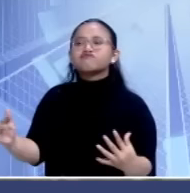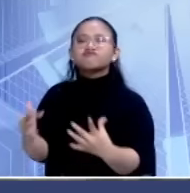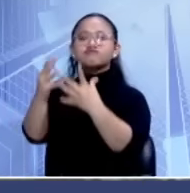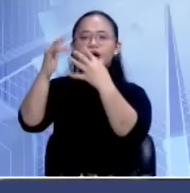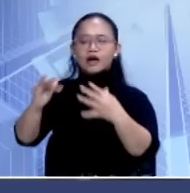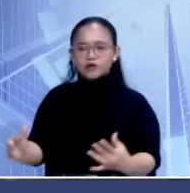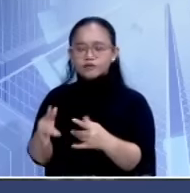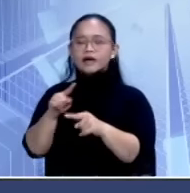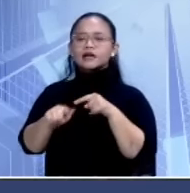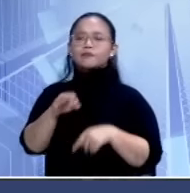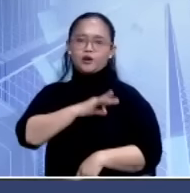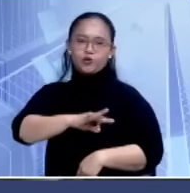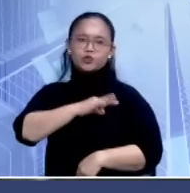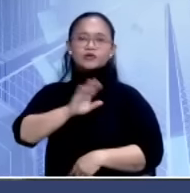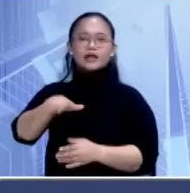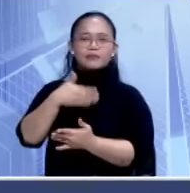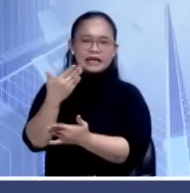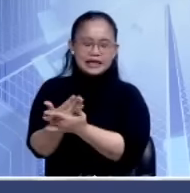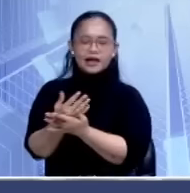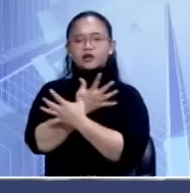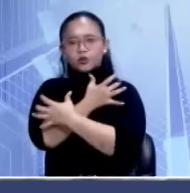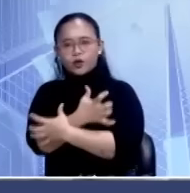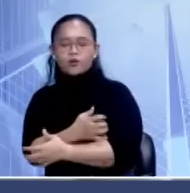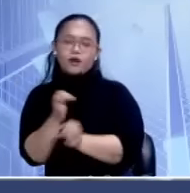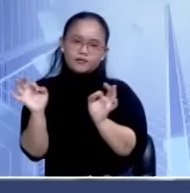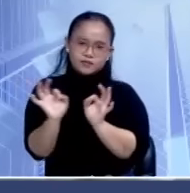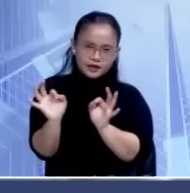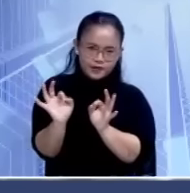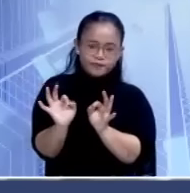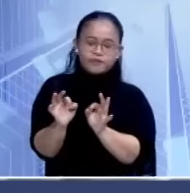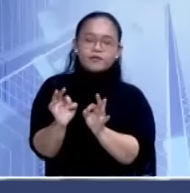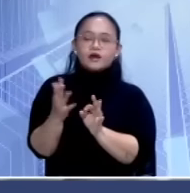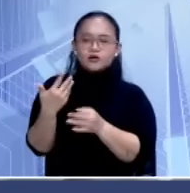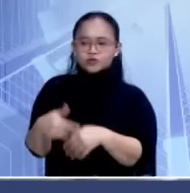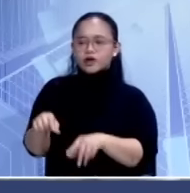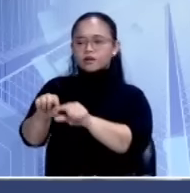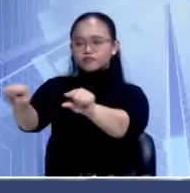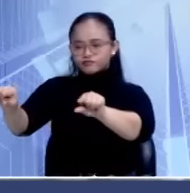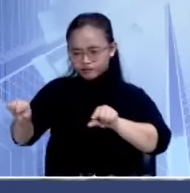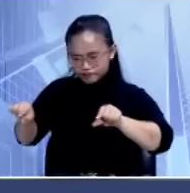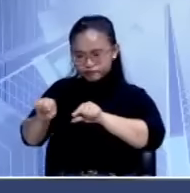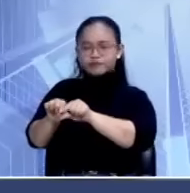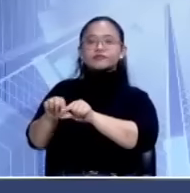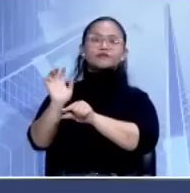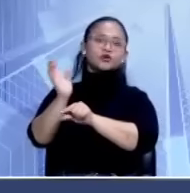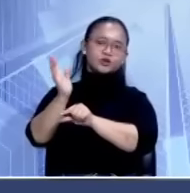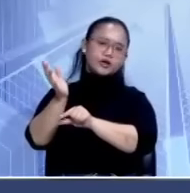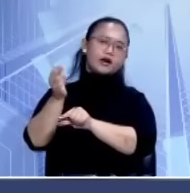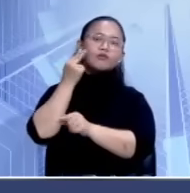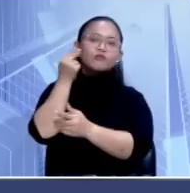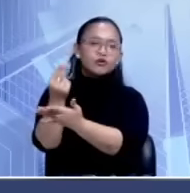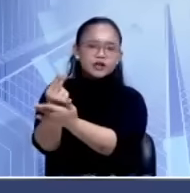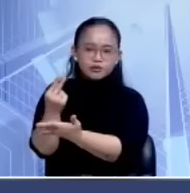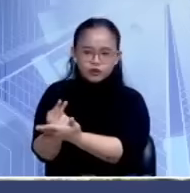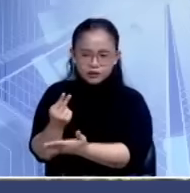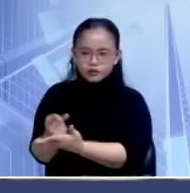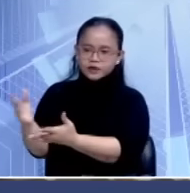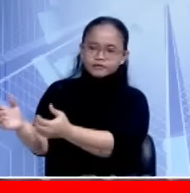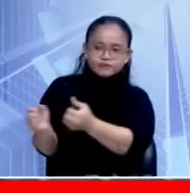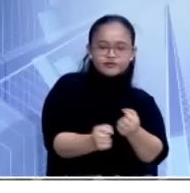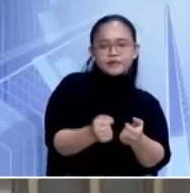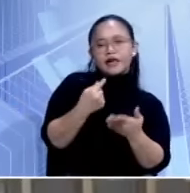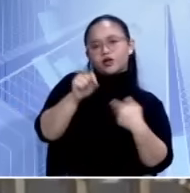ada korban jiwa dalam insiden ini. Polisi memasang garis polisi dan mengamankan pekerja gudang serta barang bukti penyebab